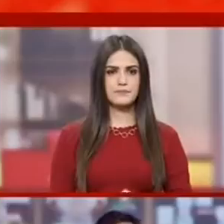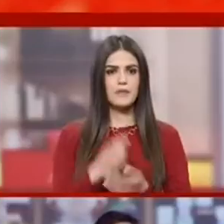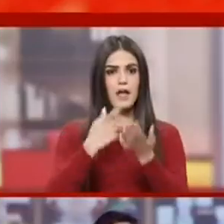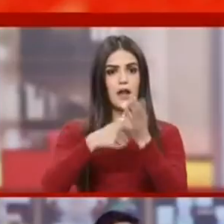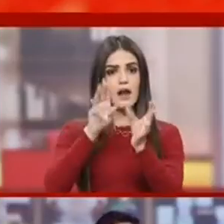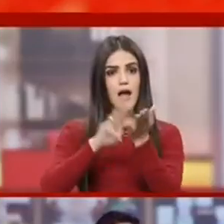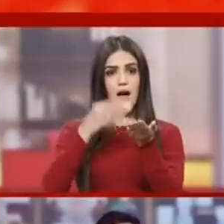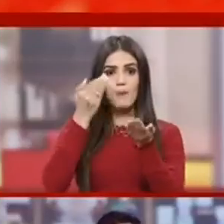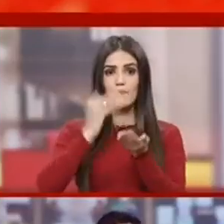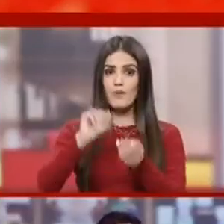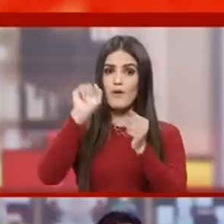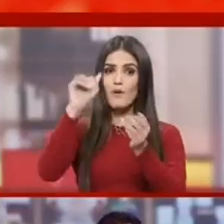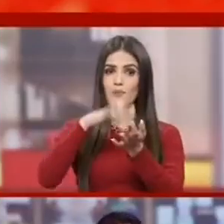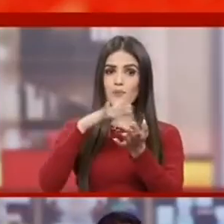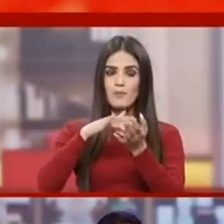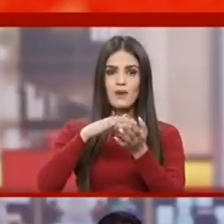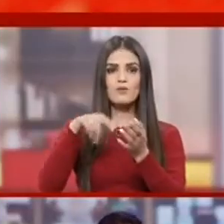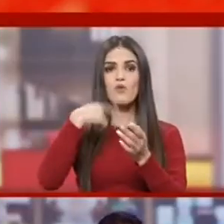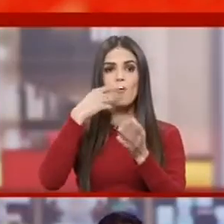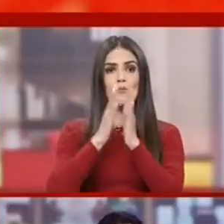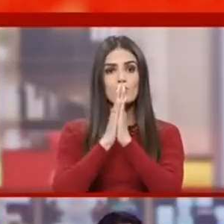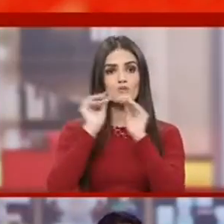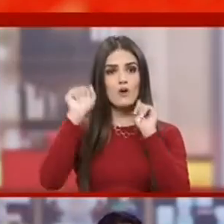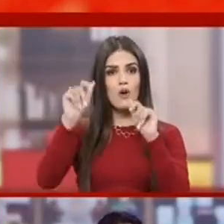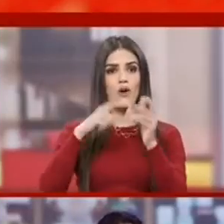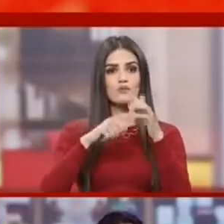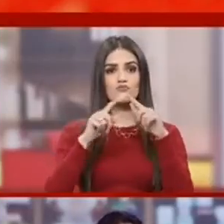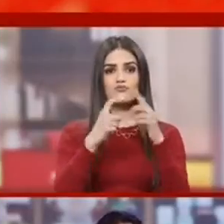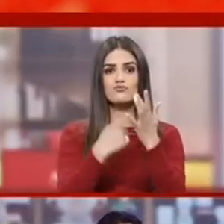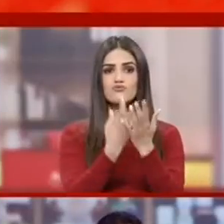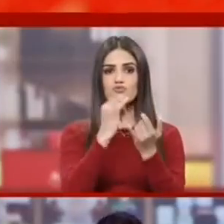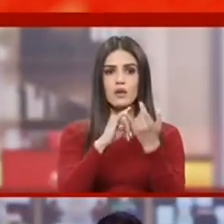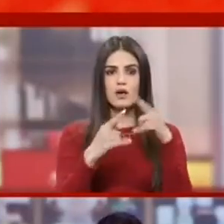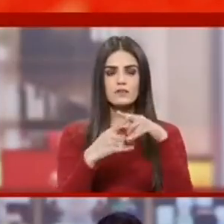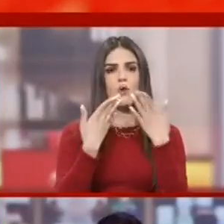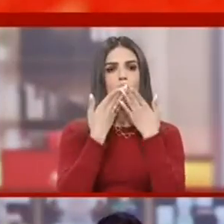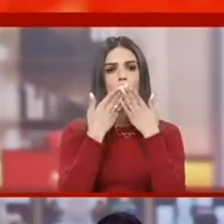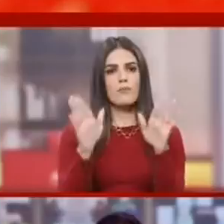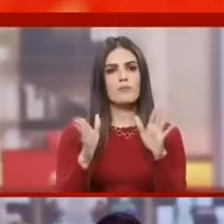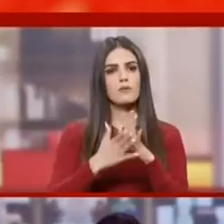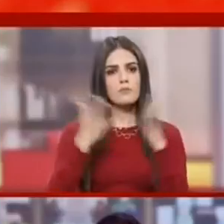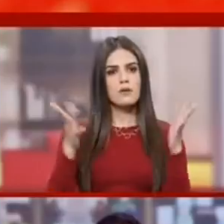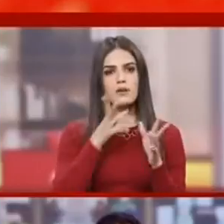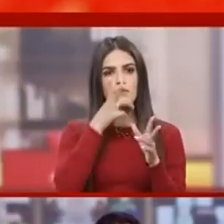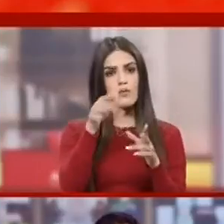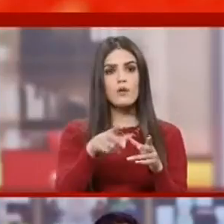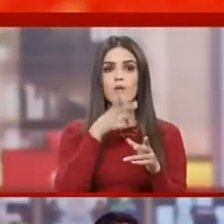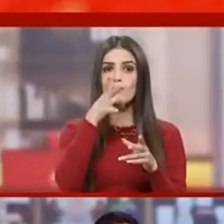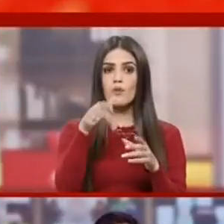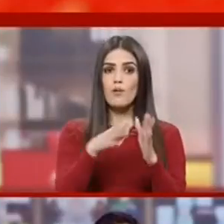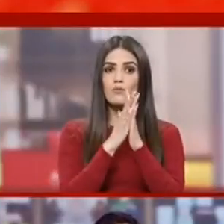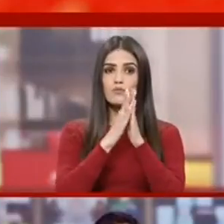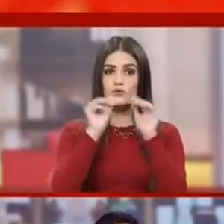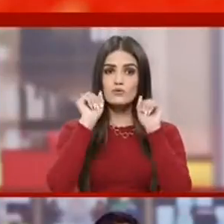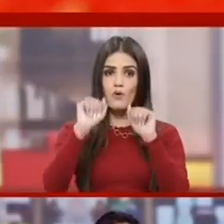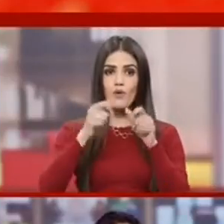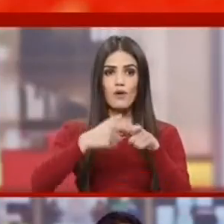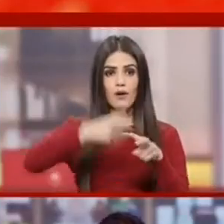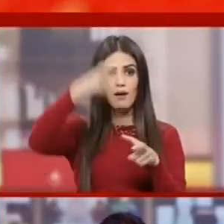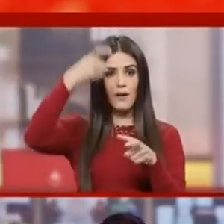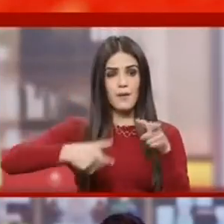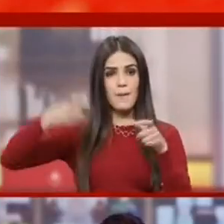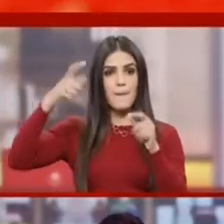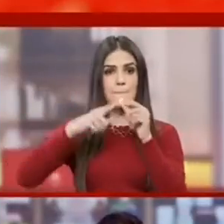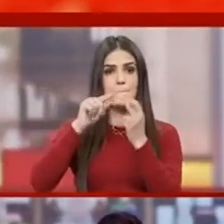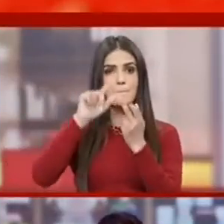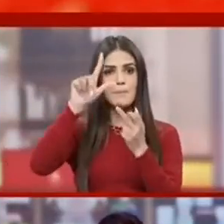रामंदिर निर्मान को लेकर मंदिर ट्रस्ट के महासचिव चंपत राय ने बड़ा बयान दिया है उन्होंने कहा कि मंदिर के बुनियाद के पिलर